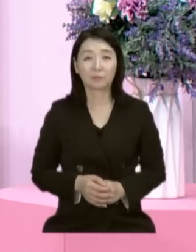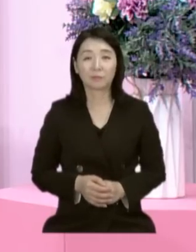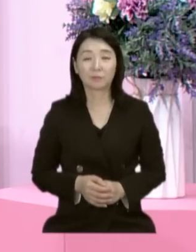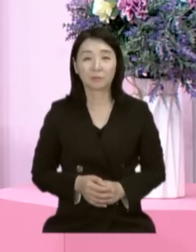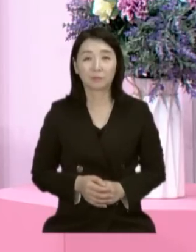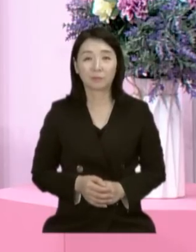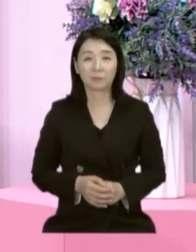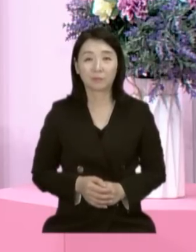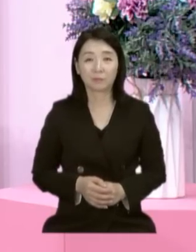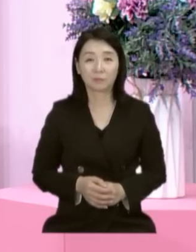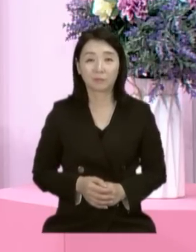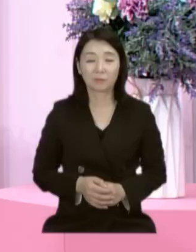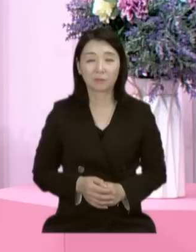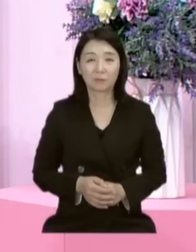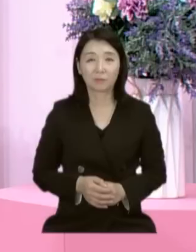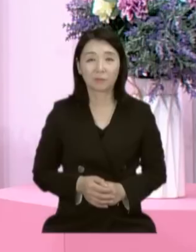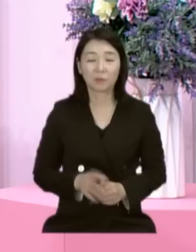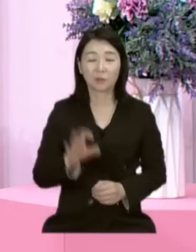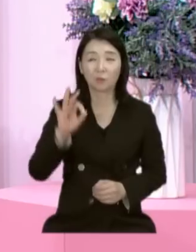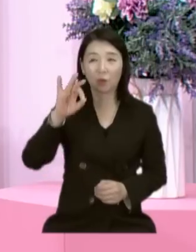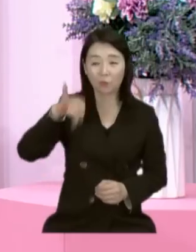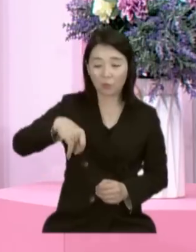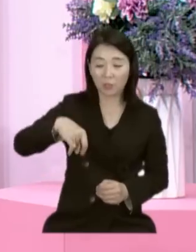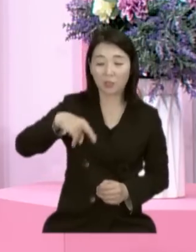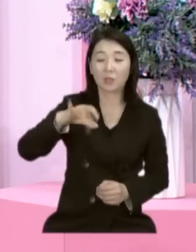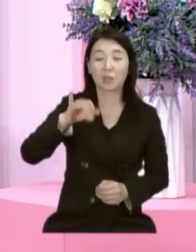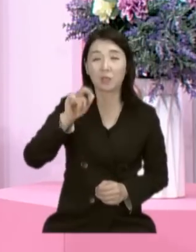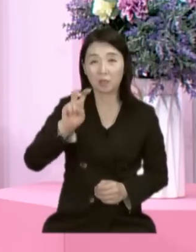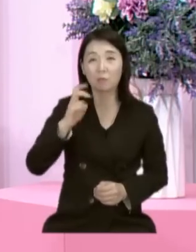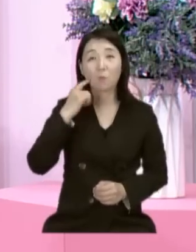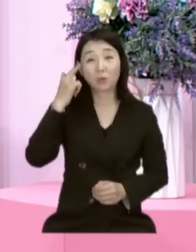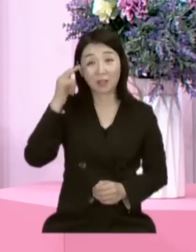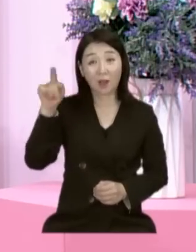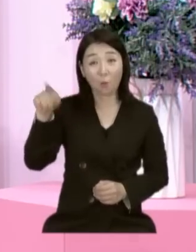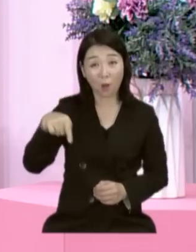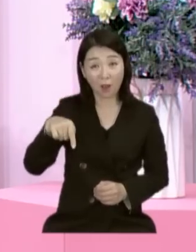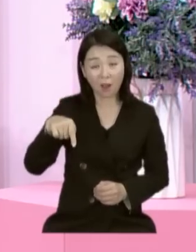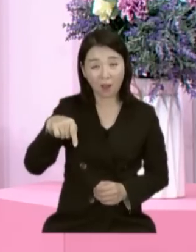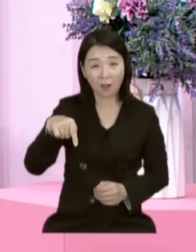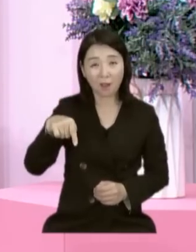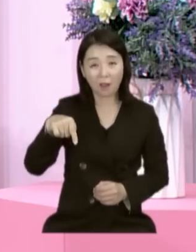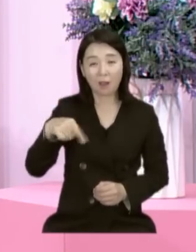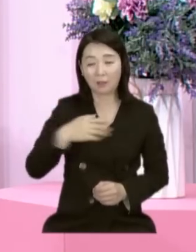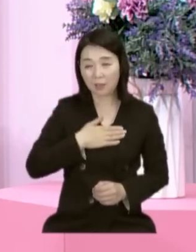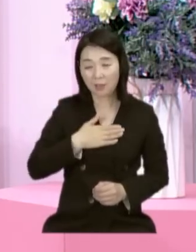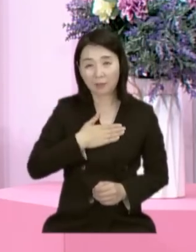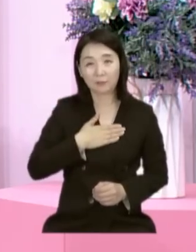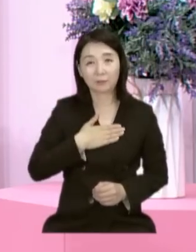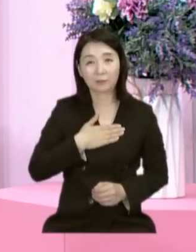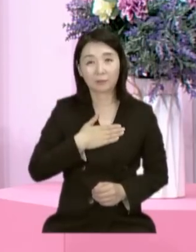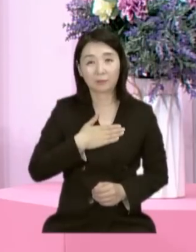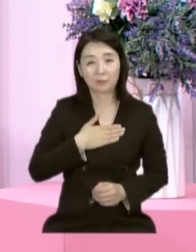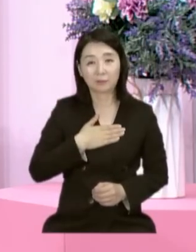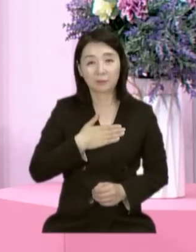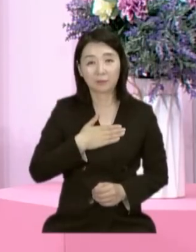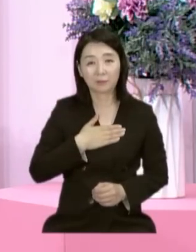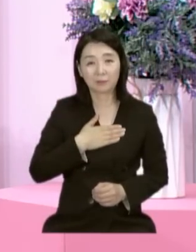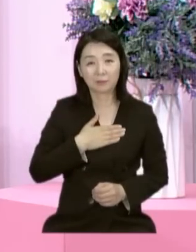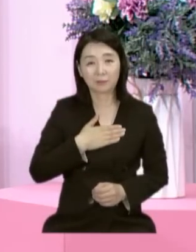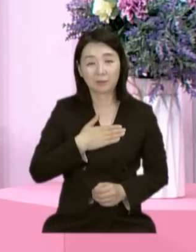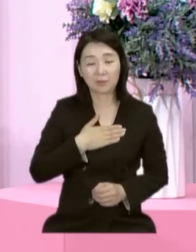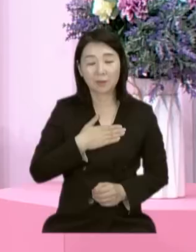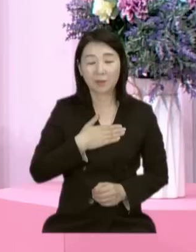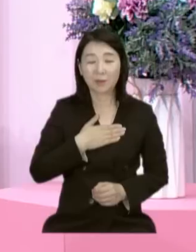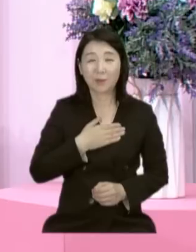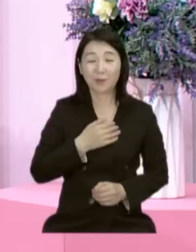그 위임 목사가 오시더라고요. 그래서 그 위임 목사님하고 저하고 이제